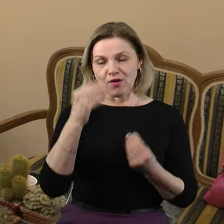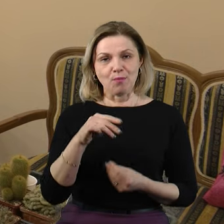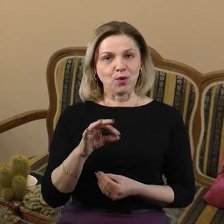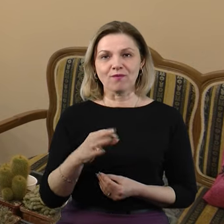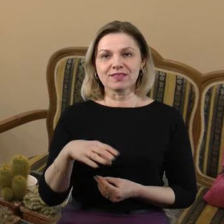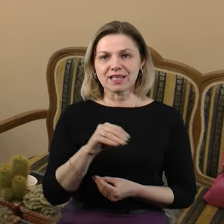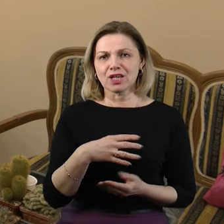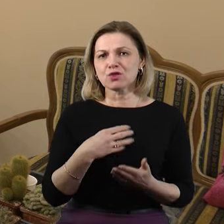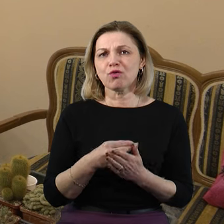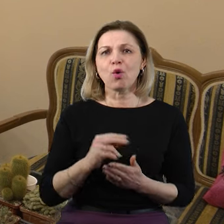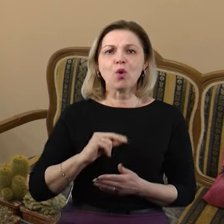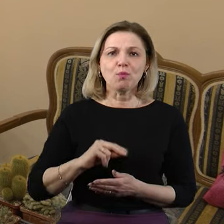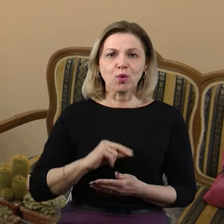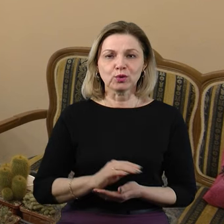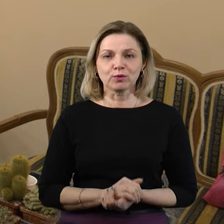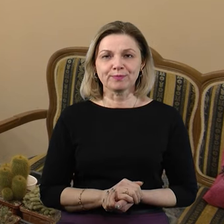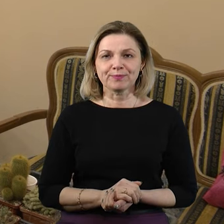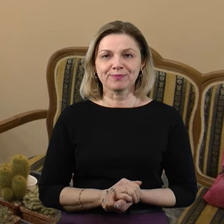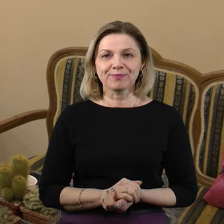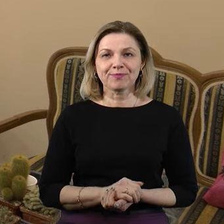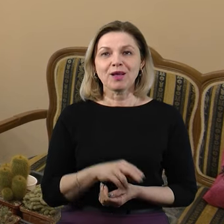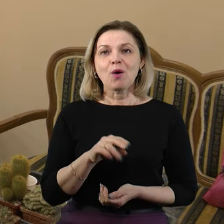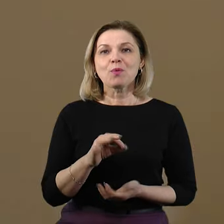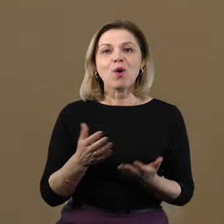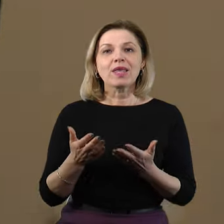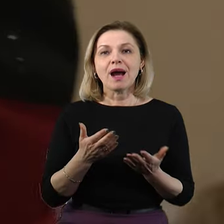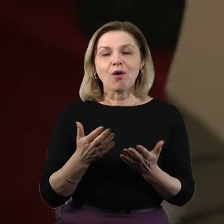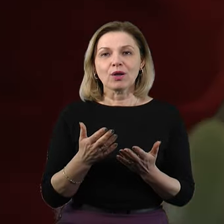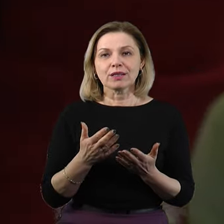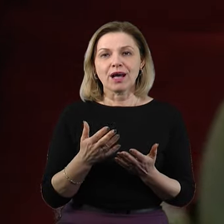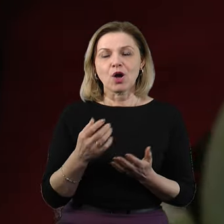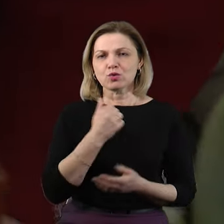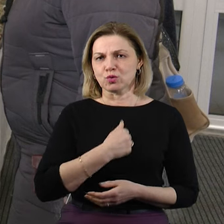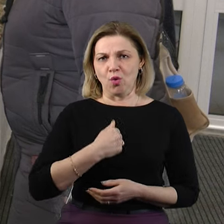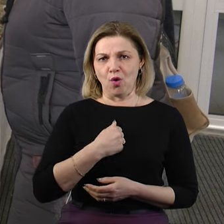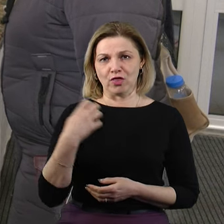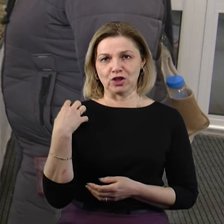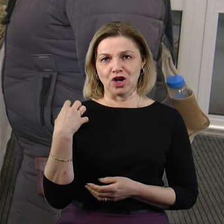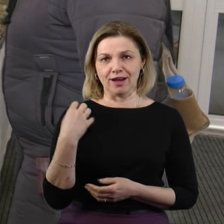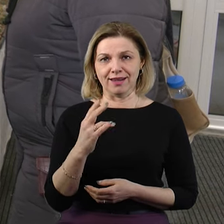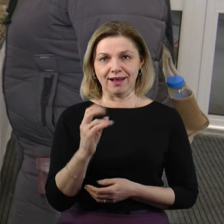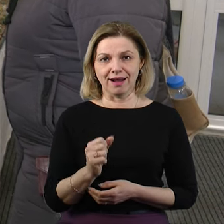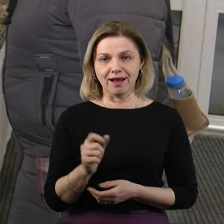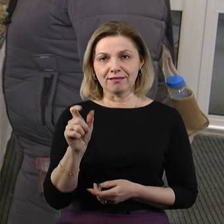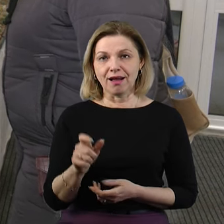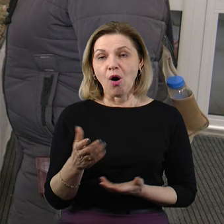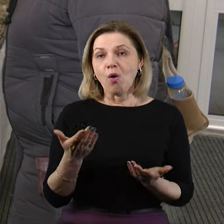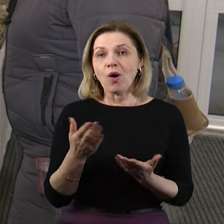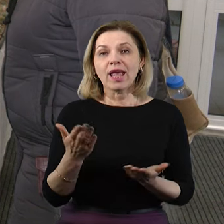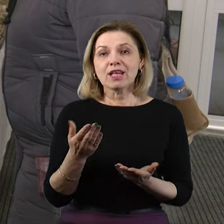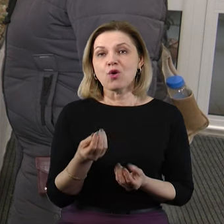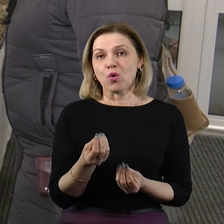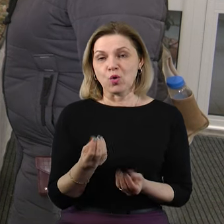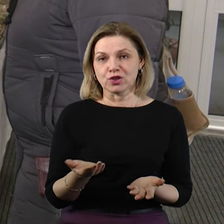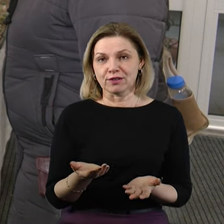про все про роботу про якогось там злого начальника наприклад про якісь